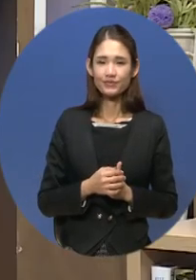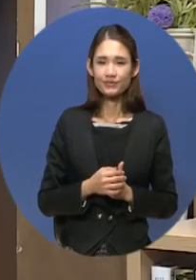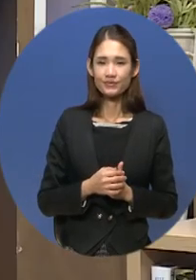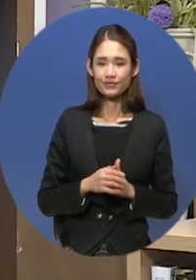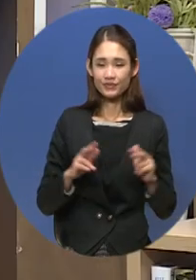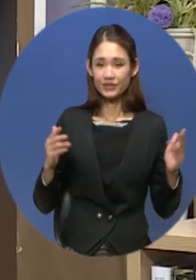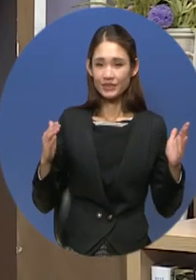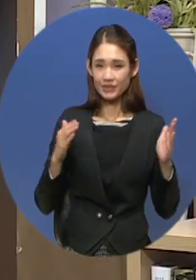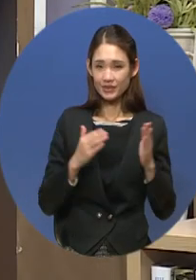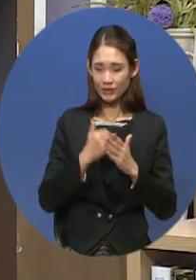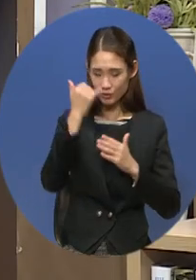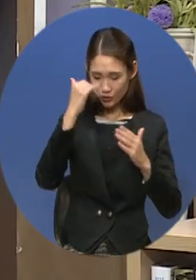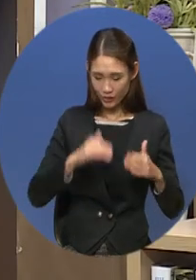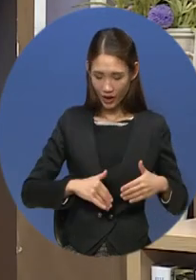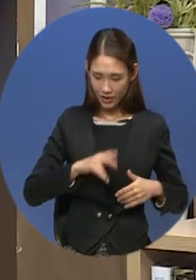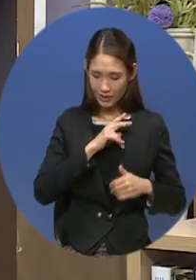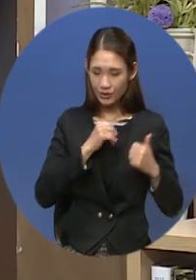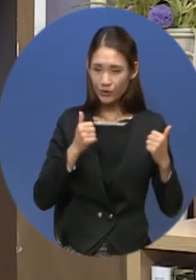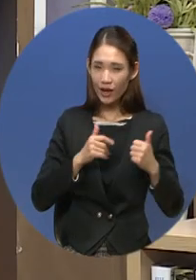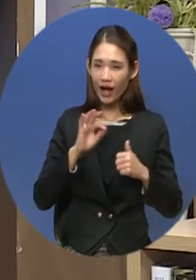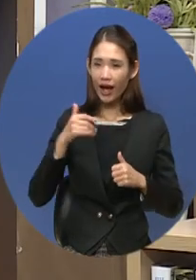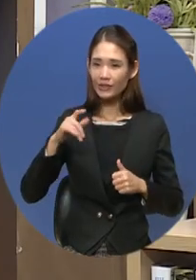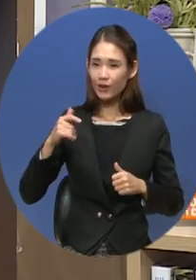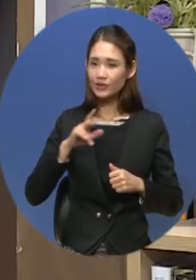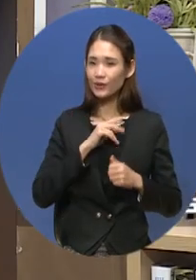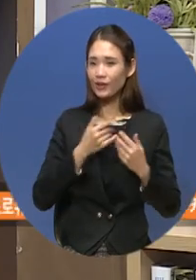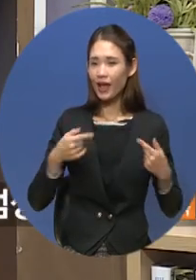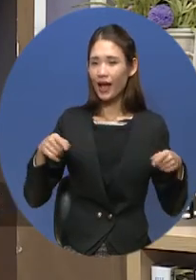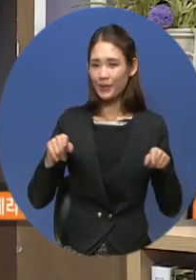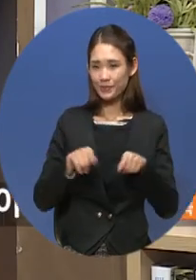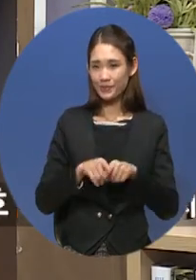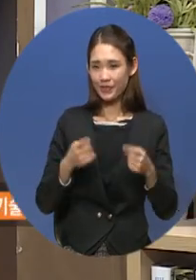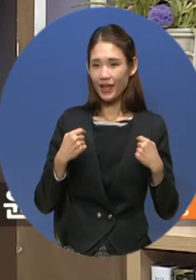네, 지금까지 충남도의회 한영신 의원님과